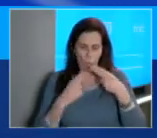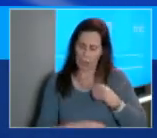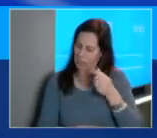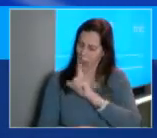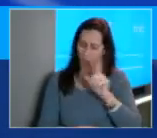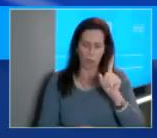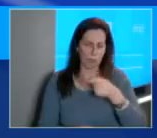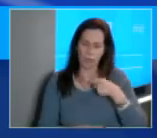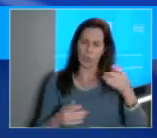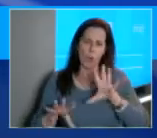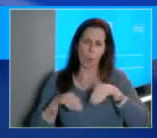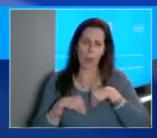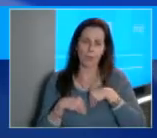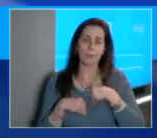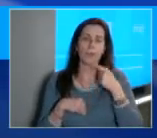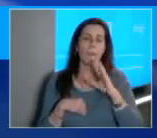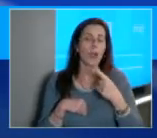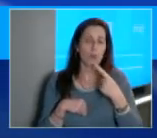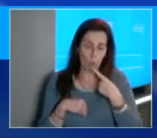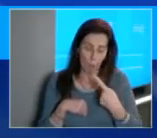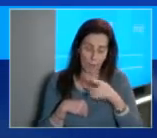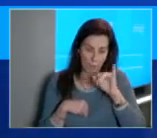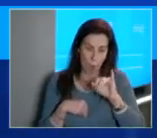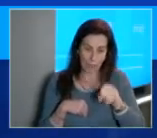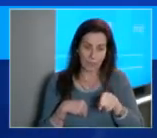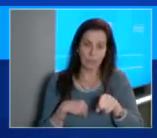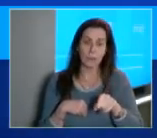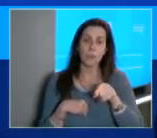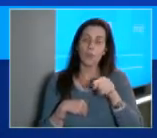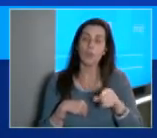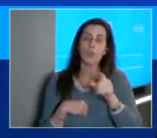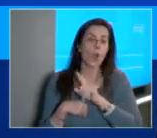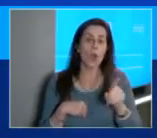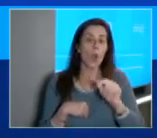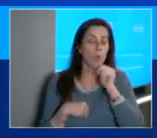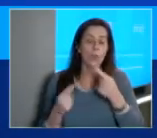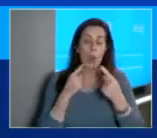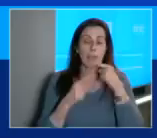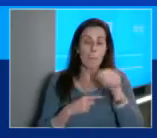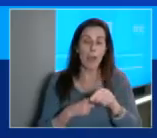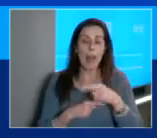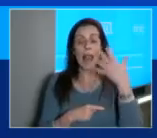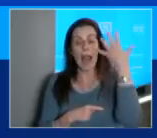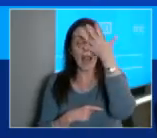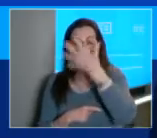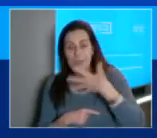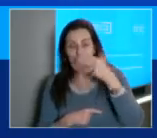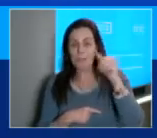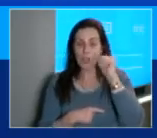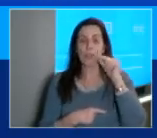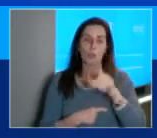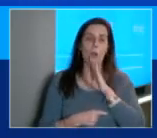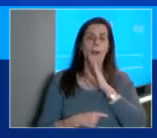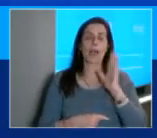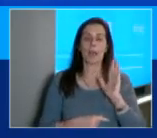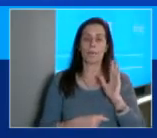לדבר בהדתיות וכן הלאה. אחת הטענות כלפי יועז הנדל, שעצם זה שהוא לא מעוניין לדבר במושגים הדתיים, זאת